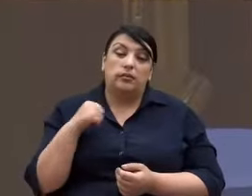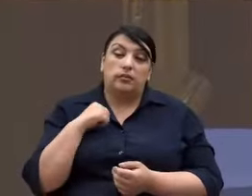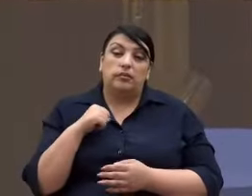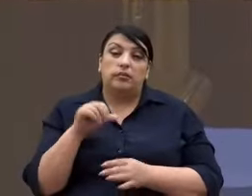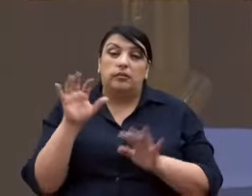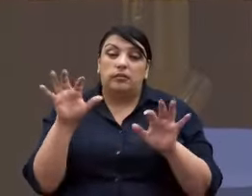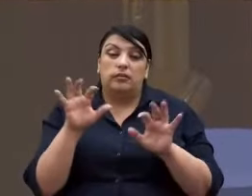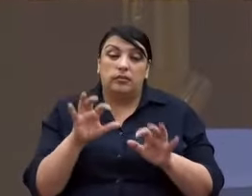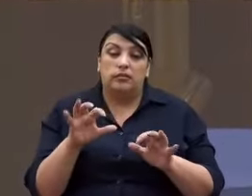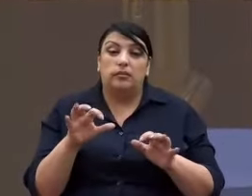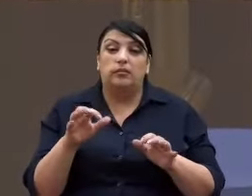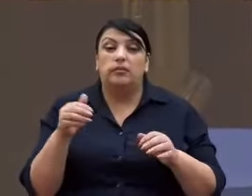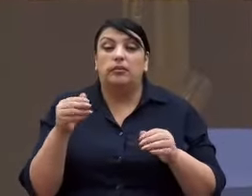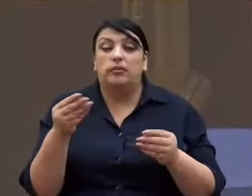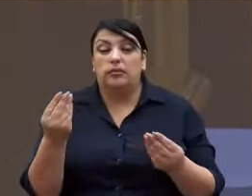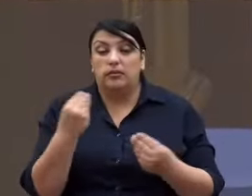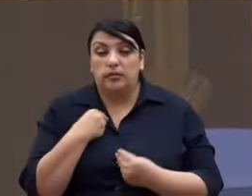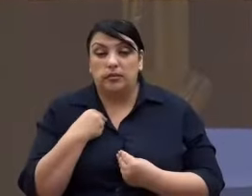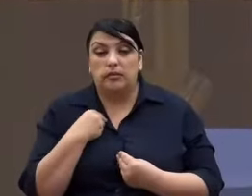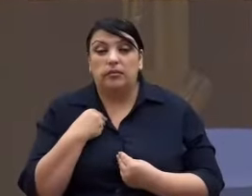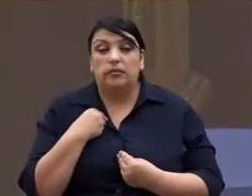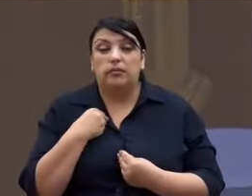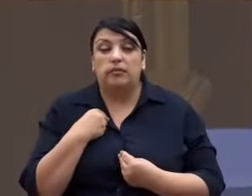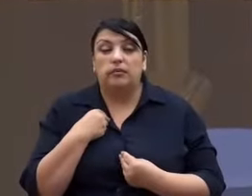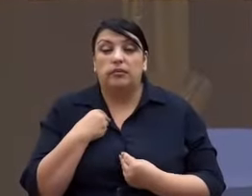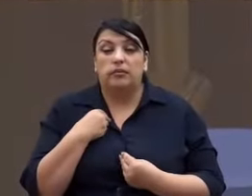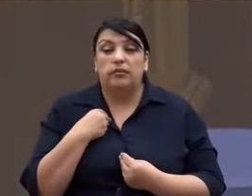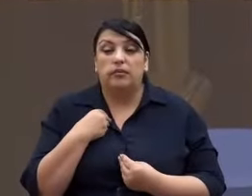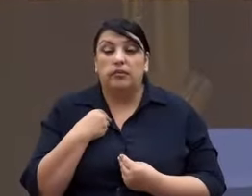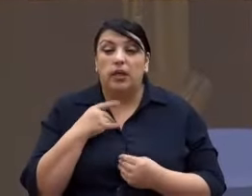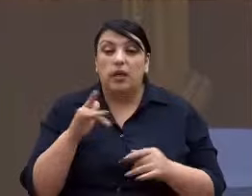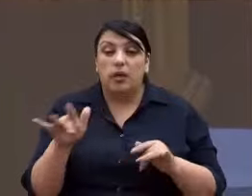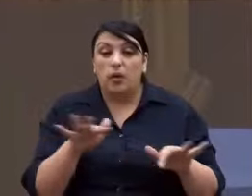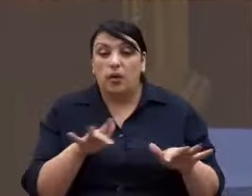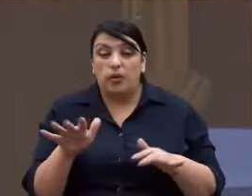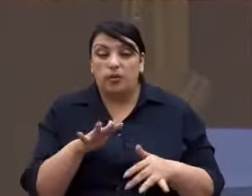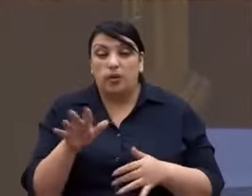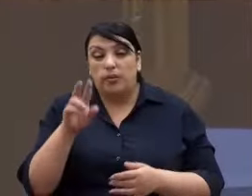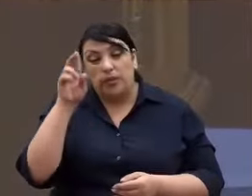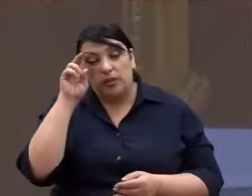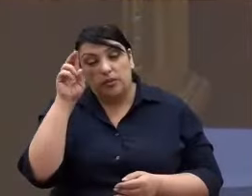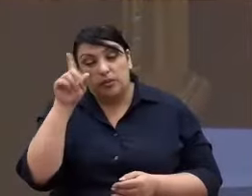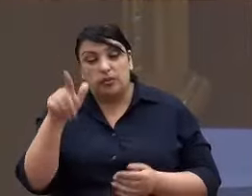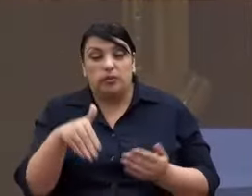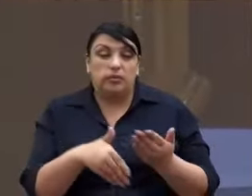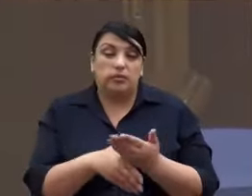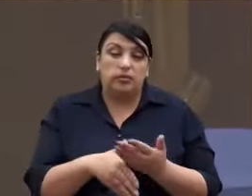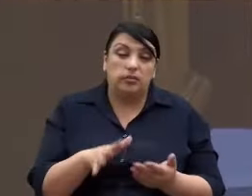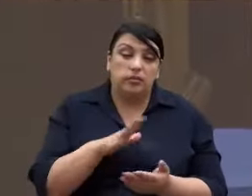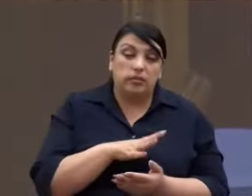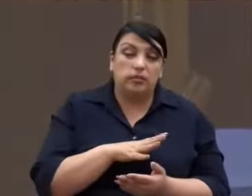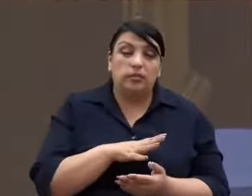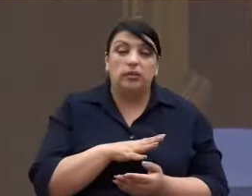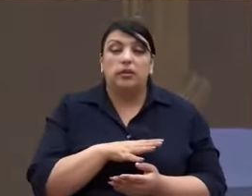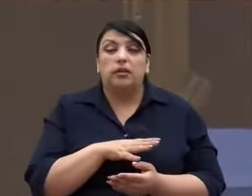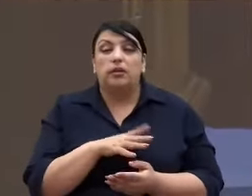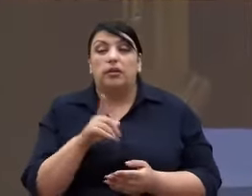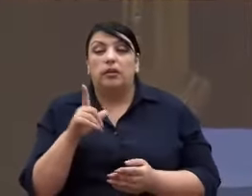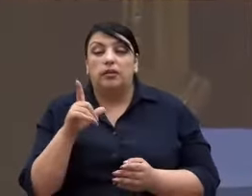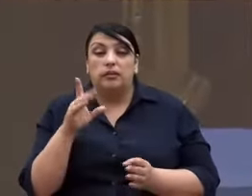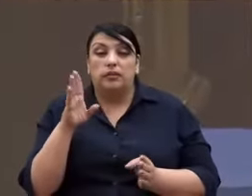սահմանադրությամբ տրված միջոցներով հայտնել է հայ գործող իշխանություններին իր աջակցությունը, և սեզոնային բնույթ